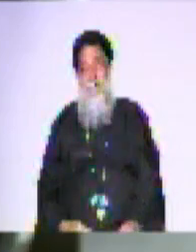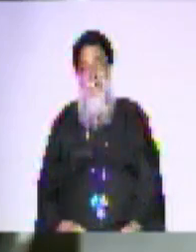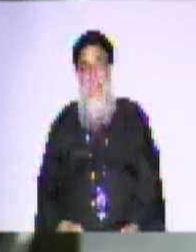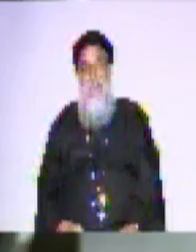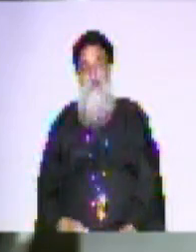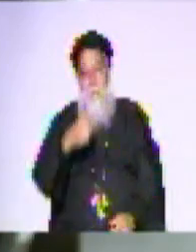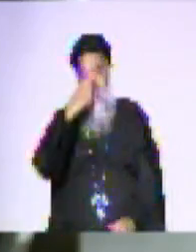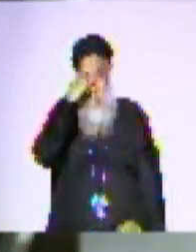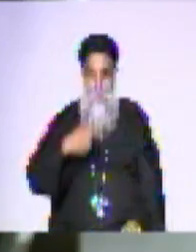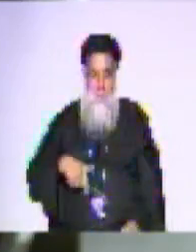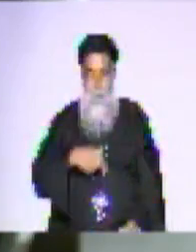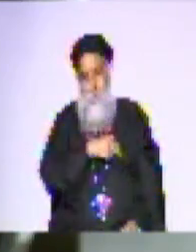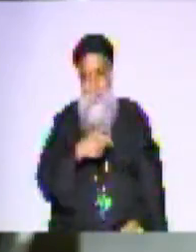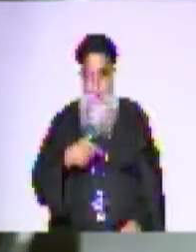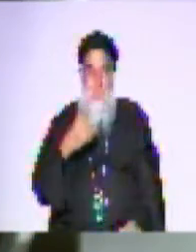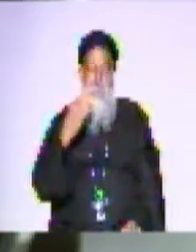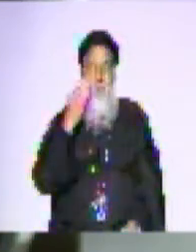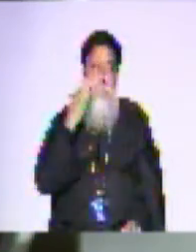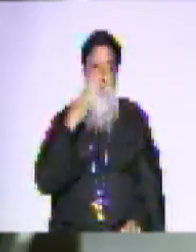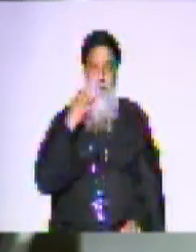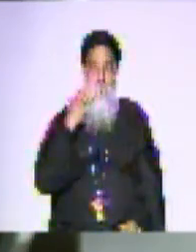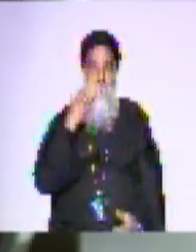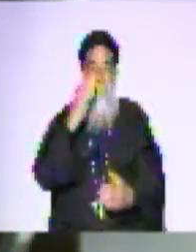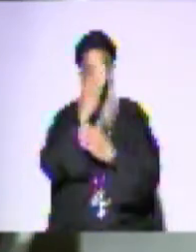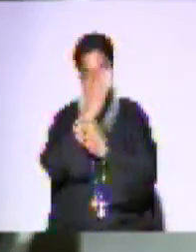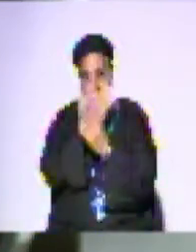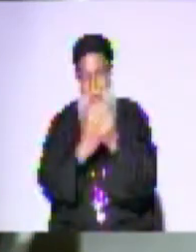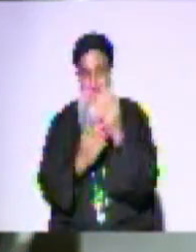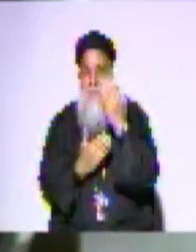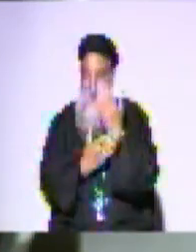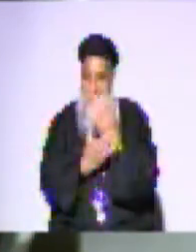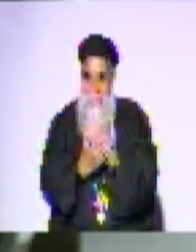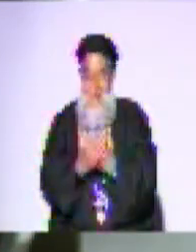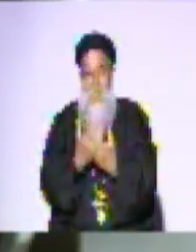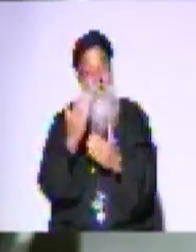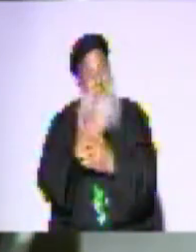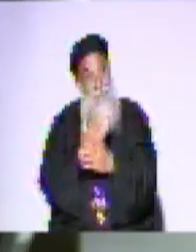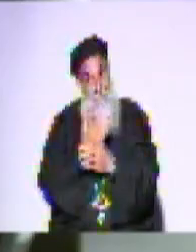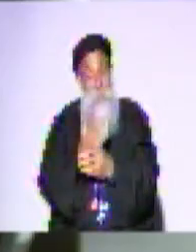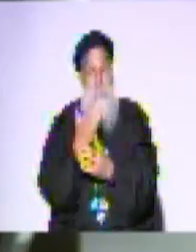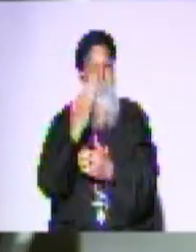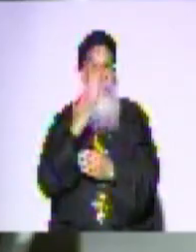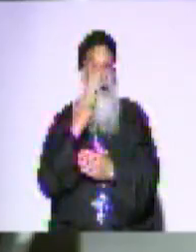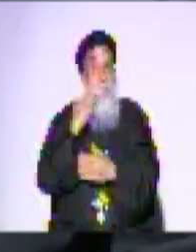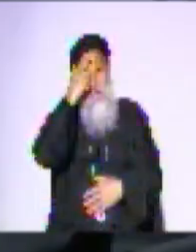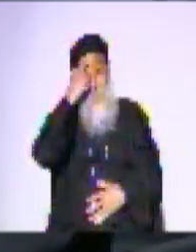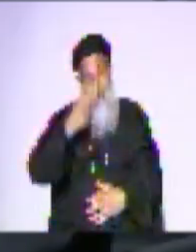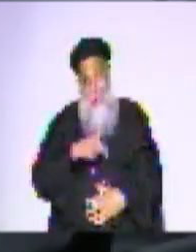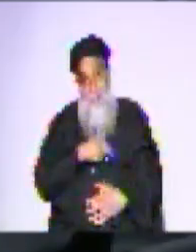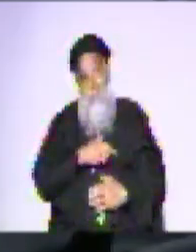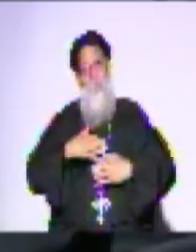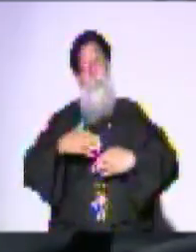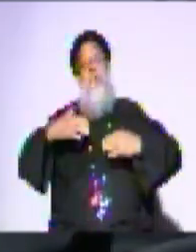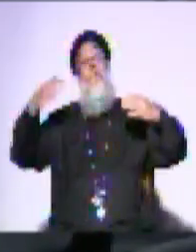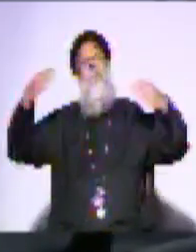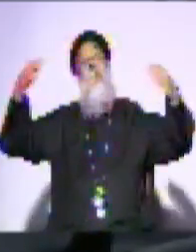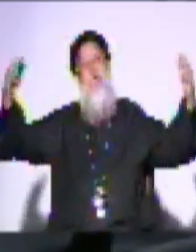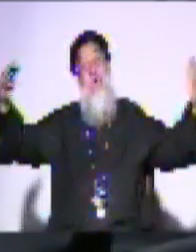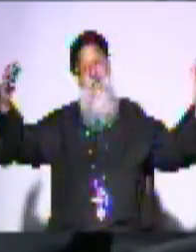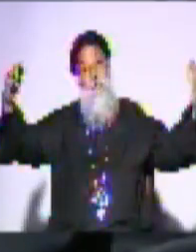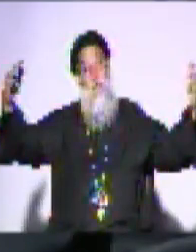على الكنيسة أمنا، لأن احنا بنتولد فيها ولادة جديدة، الولادة الروحية يعني. المعمودية هي الرحم، رحم